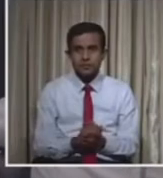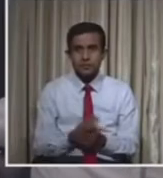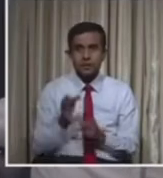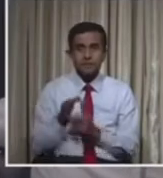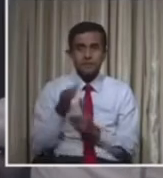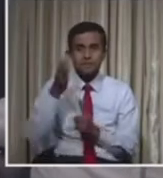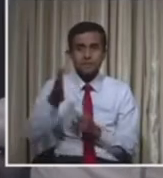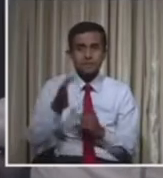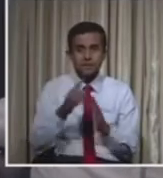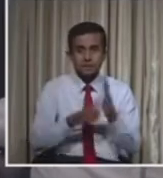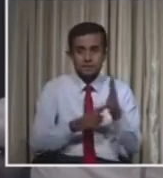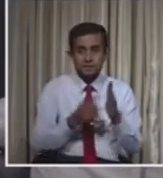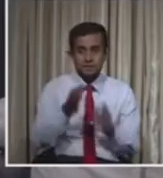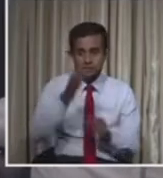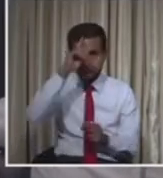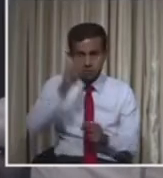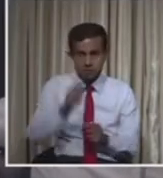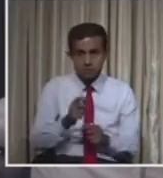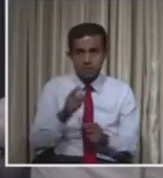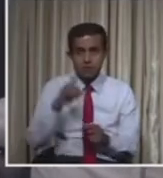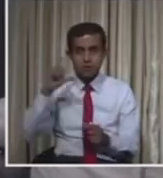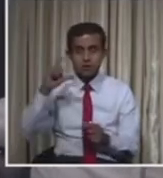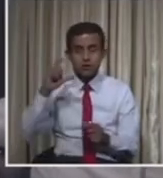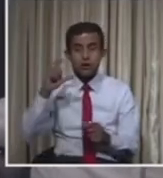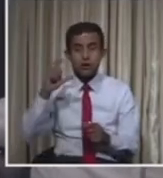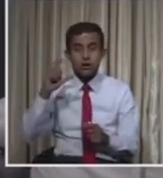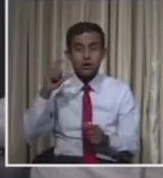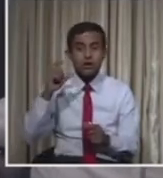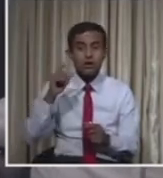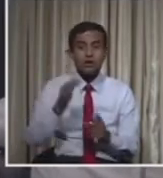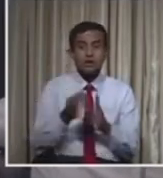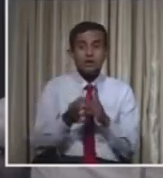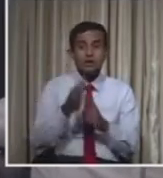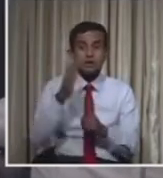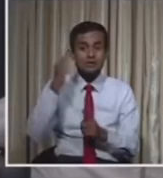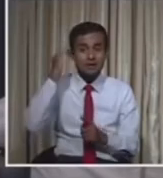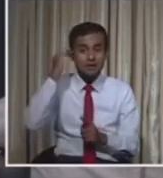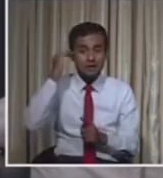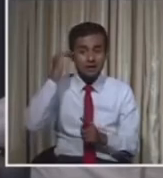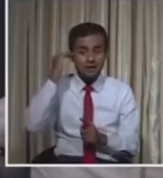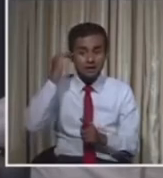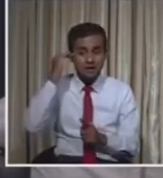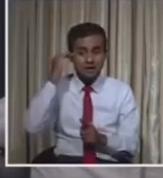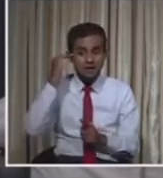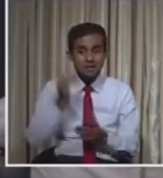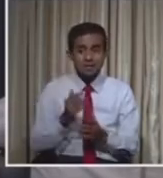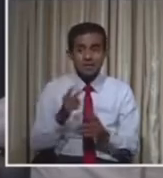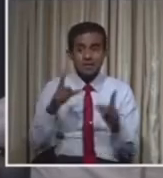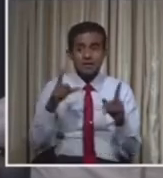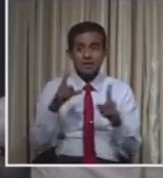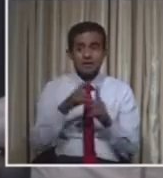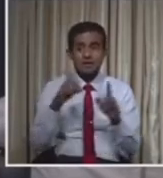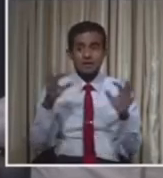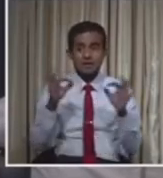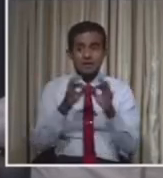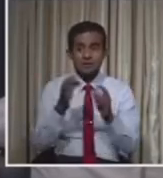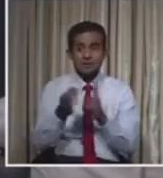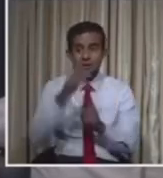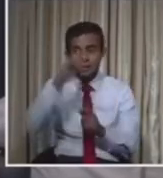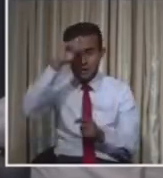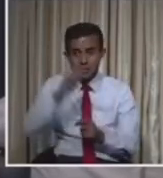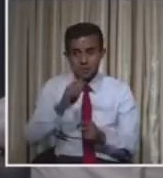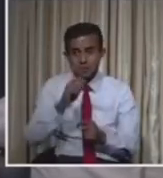ප්‍රේමදාස ජනාධිපතිවරයා චන්ද්‍රිකා බණ්ඩාරනායක ජනාධිපති වරිය ඩී.බී. විජේතුංග ජනාධිපතිතුමා